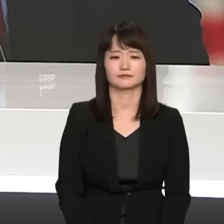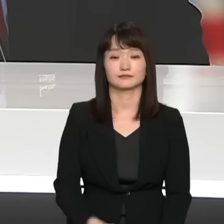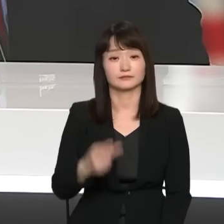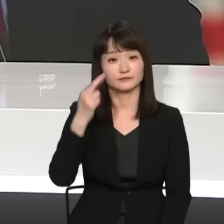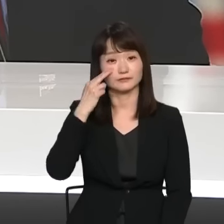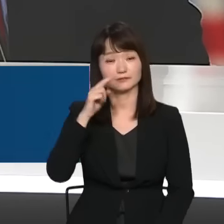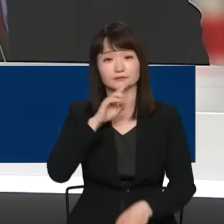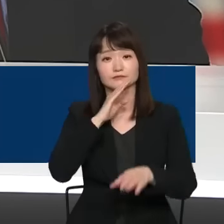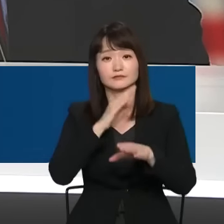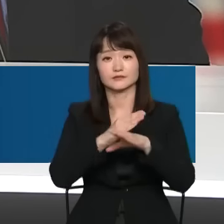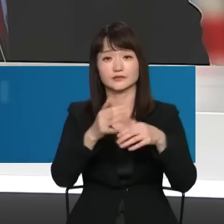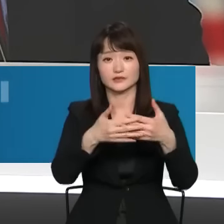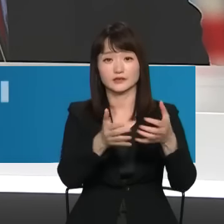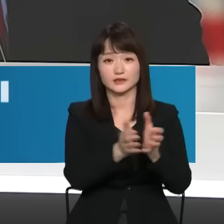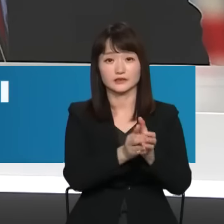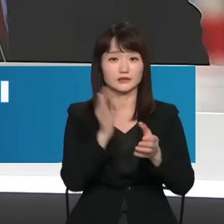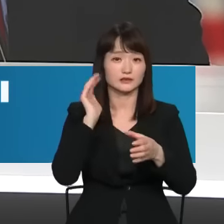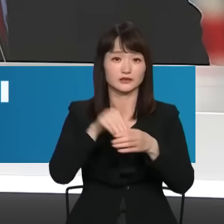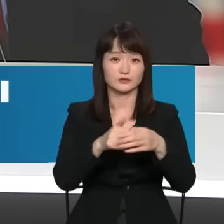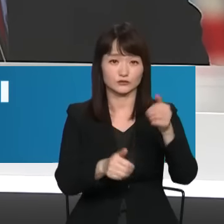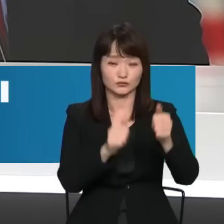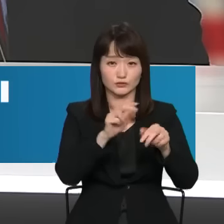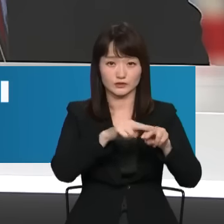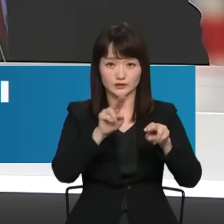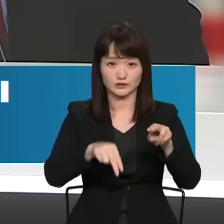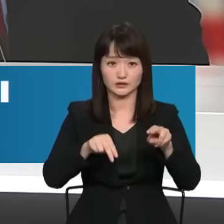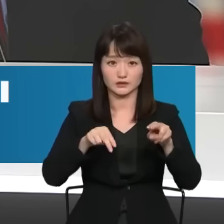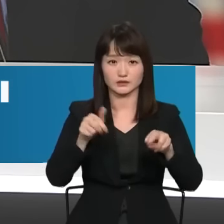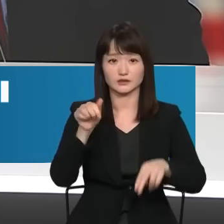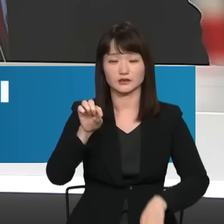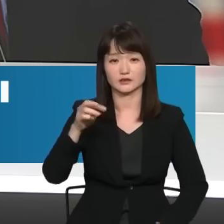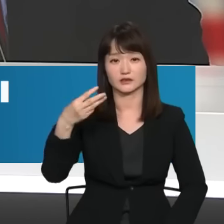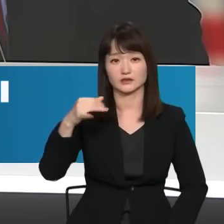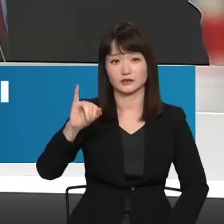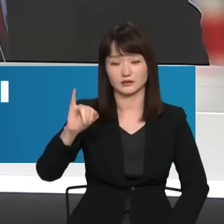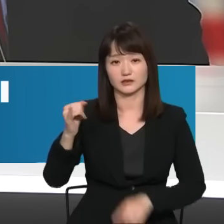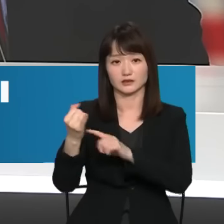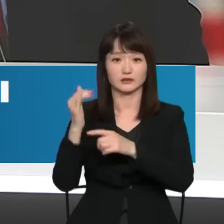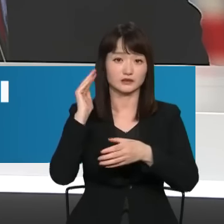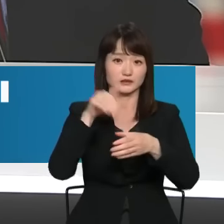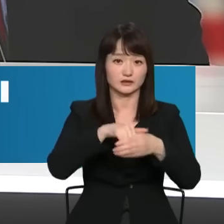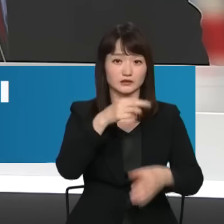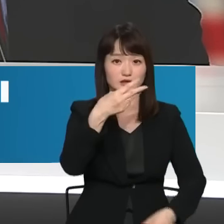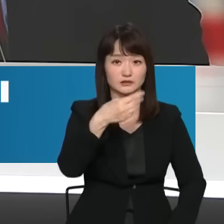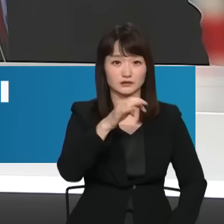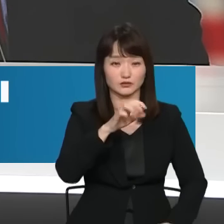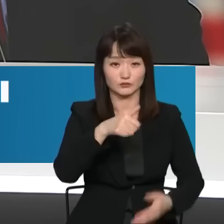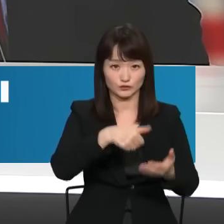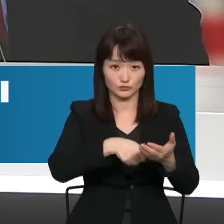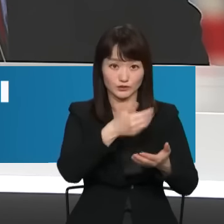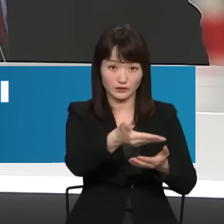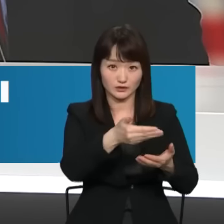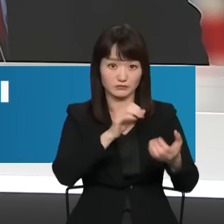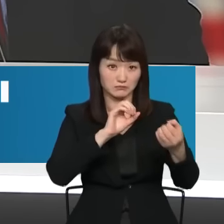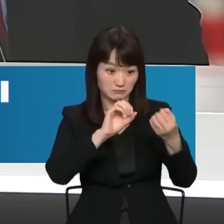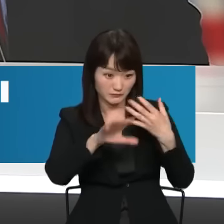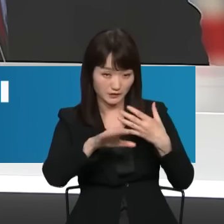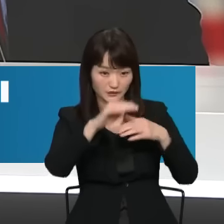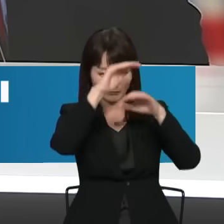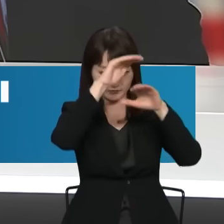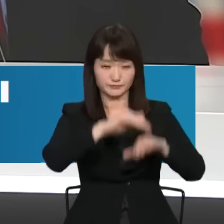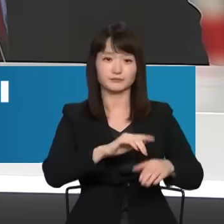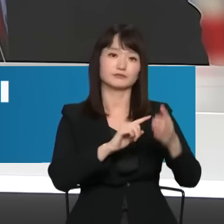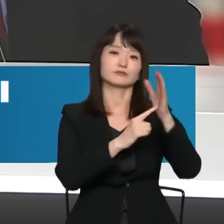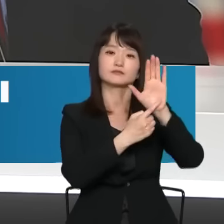미국 공화당 대선 경선 후보직에서 물러난 니키 헤일리가 대선에서 트럼프를 찍겠다고 하자 트럼프도 화답의 메시지를